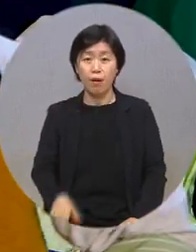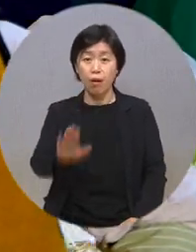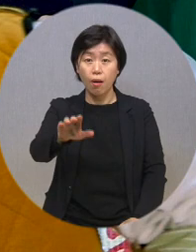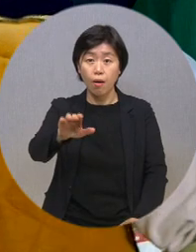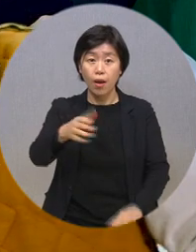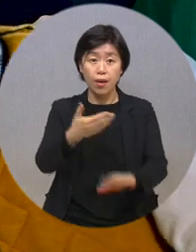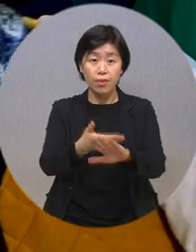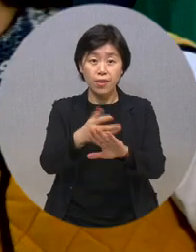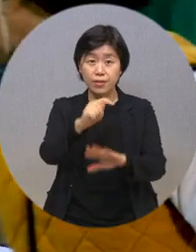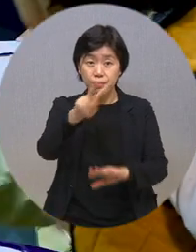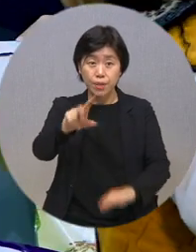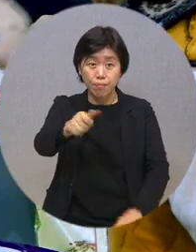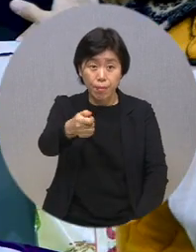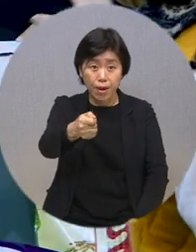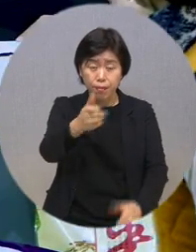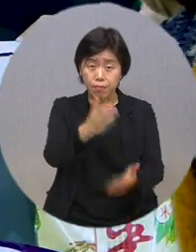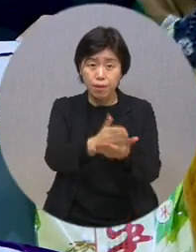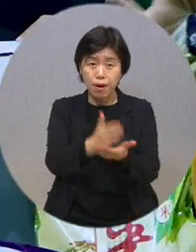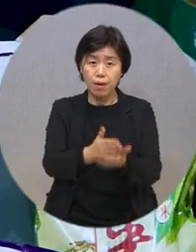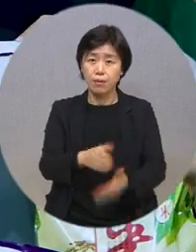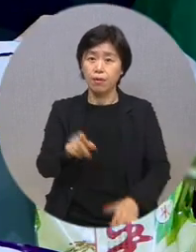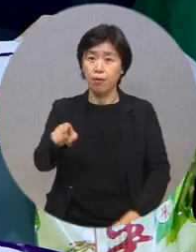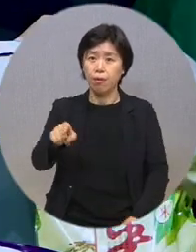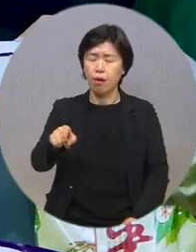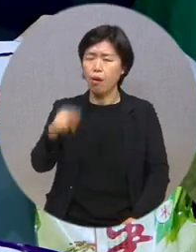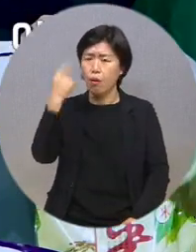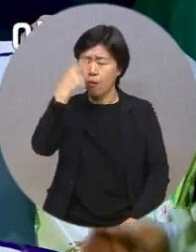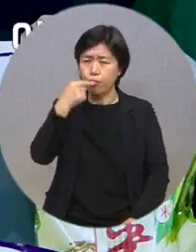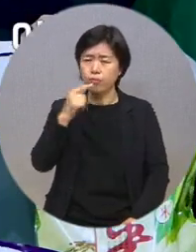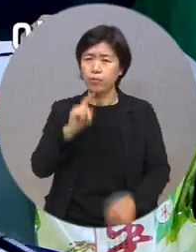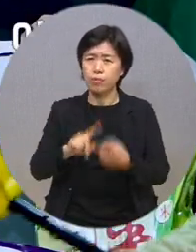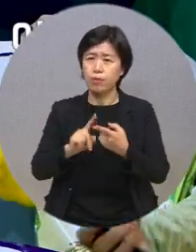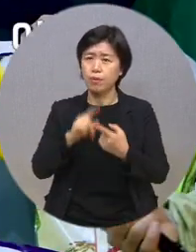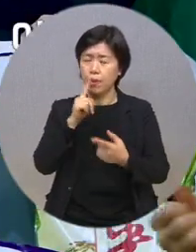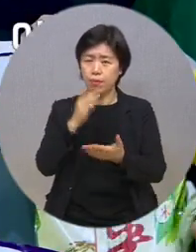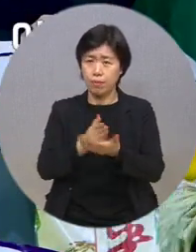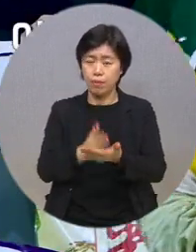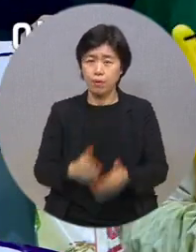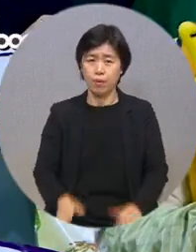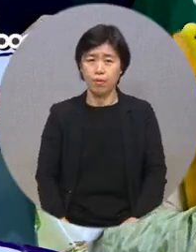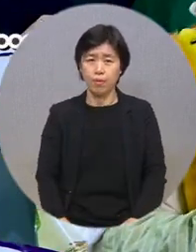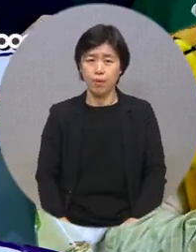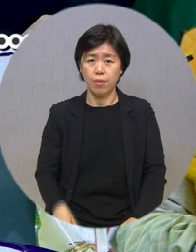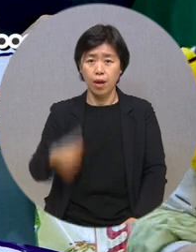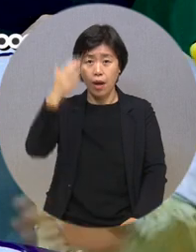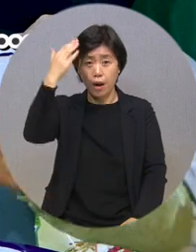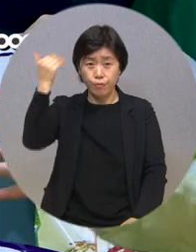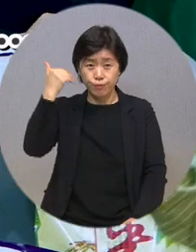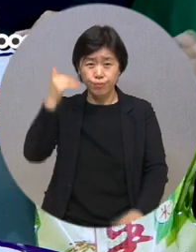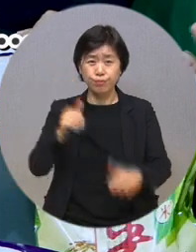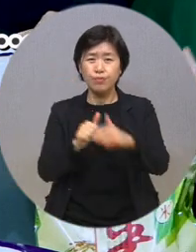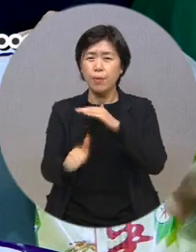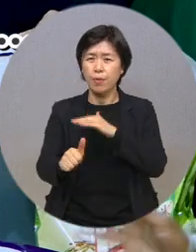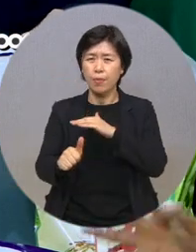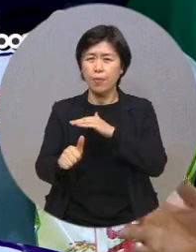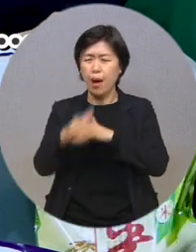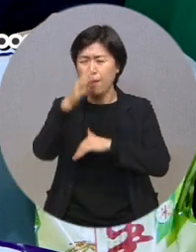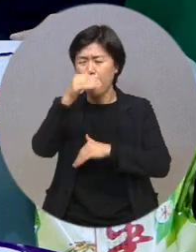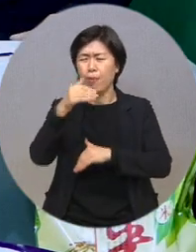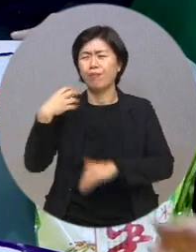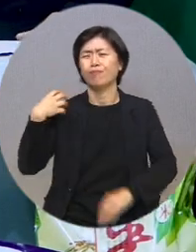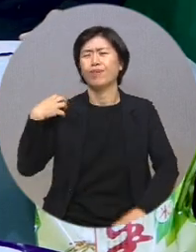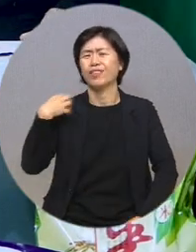마세요. 채널 돌리지 마세요. 선배님 얼굴 얘기하시면 안 됩니다. 여기. 왜? 내 얼굴이 어째서? 대한민국 대표 7등이니까 이것도 7등이 넘어가야